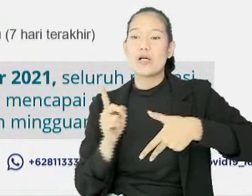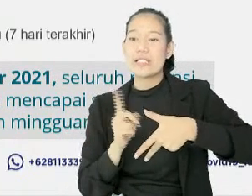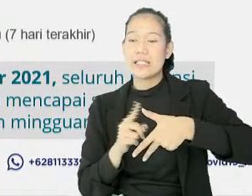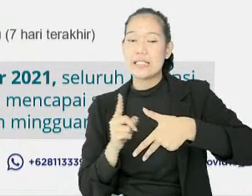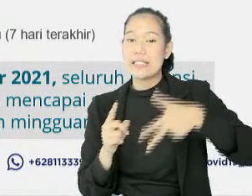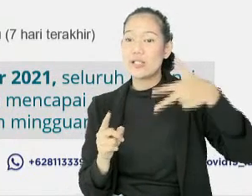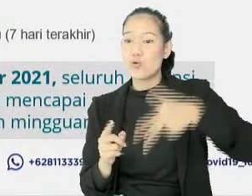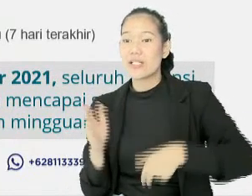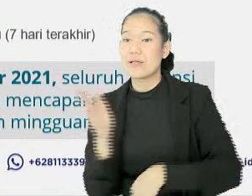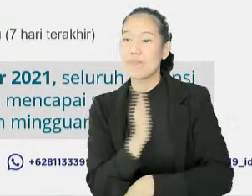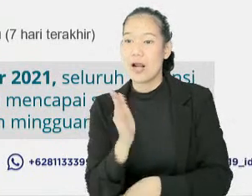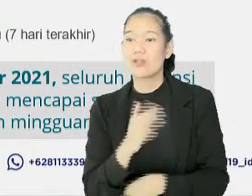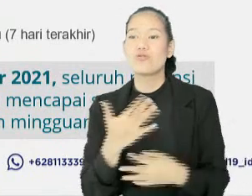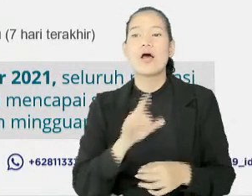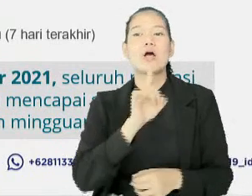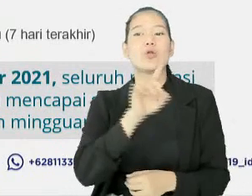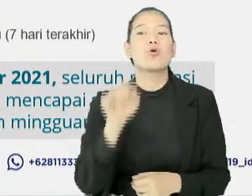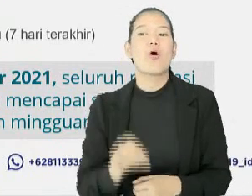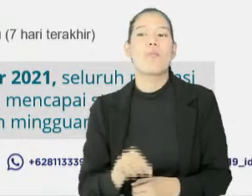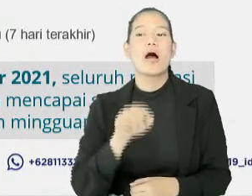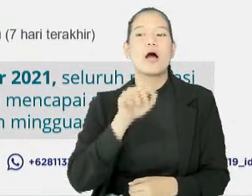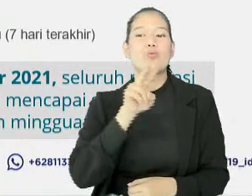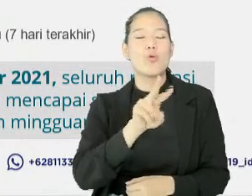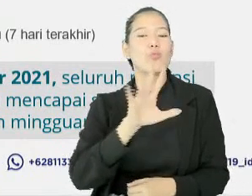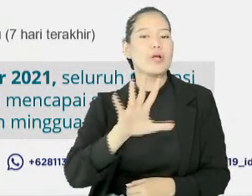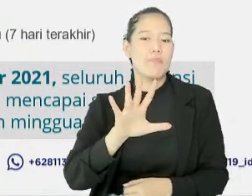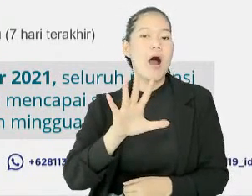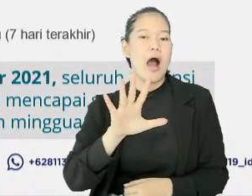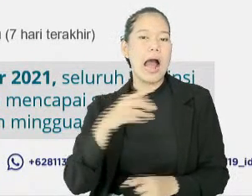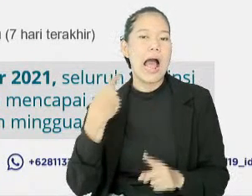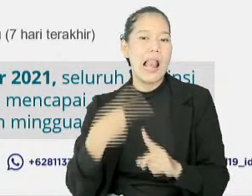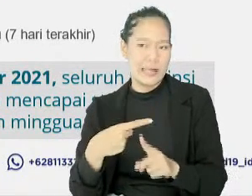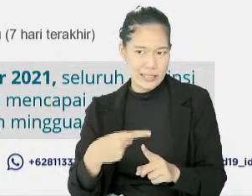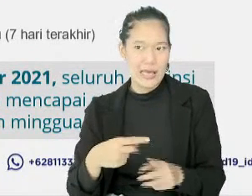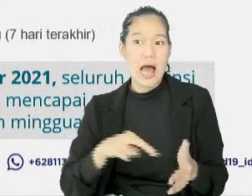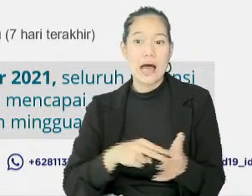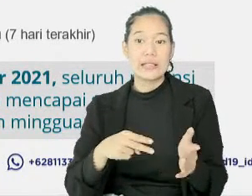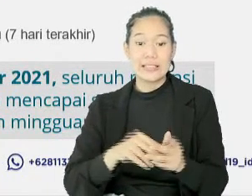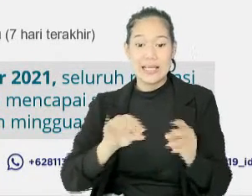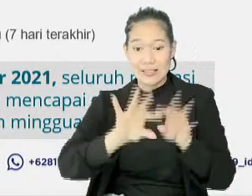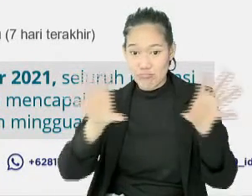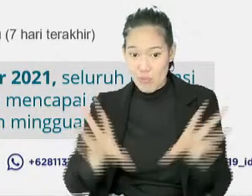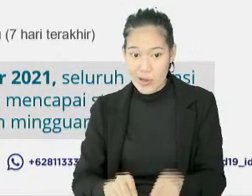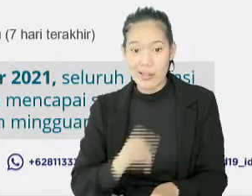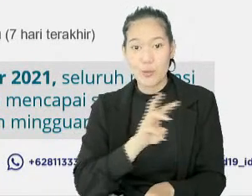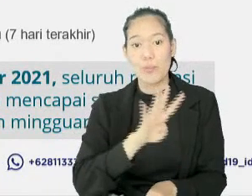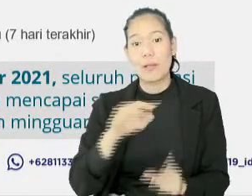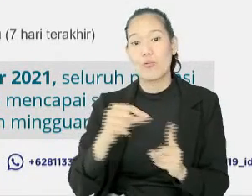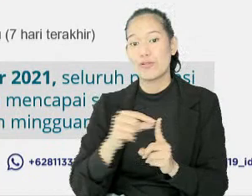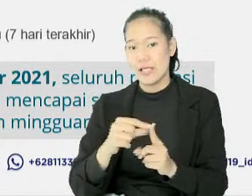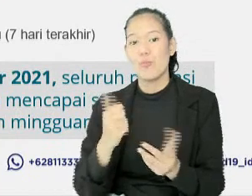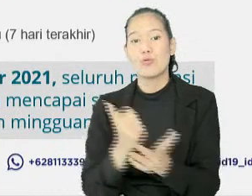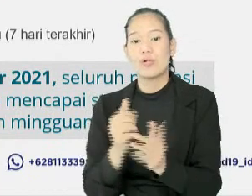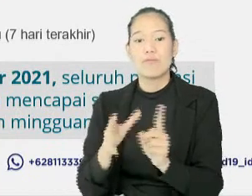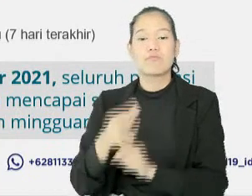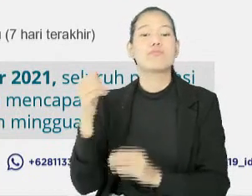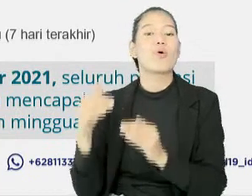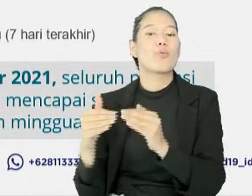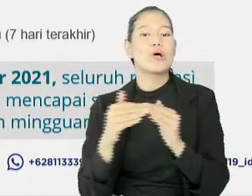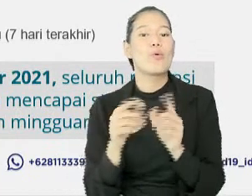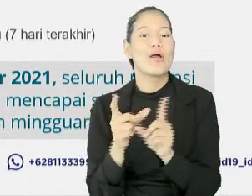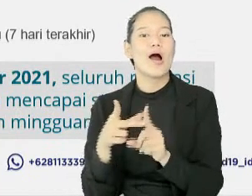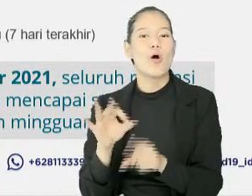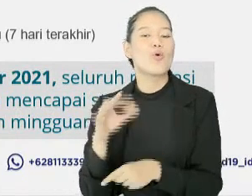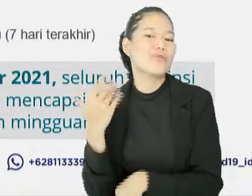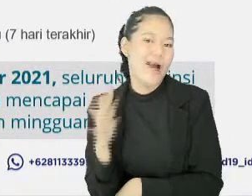sudah 1,50 dua kali Jadi sebenarnya semuanya 34 provinsi di Indonesia sudah mencapai standar pemeriksaan